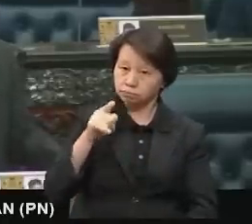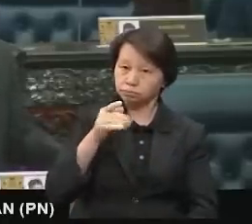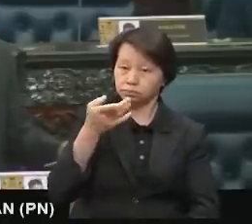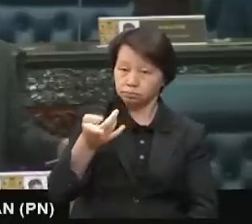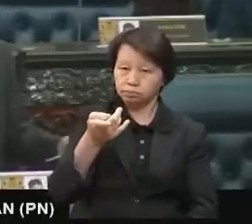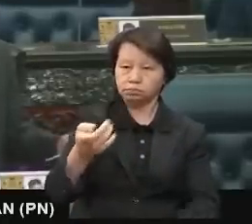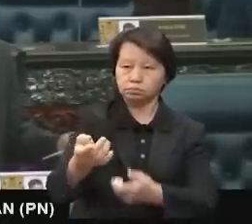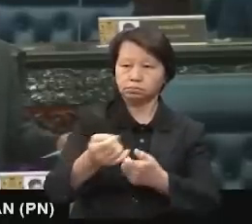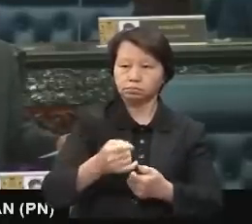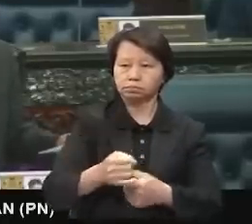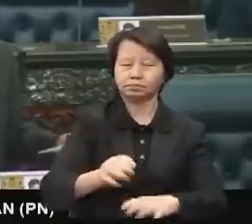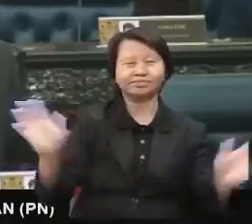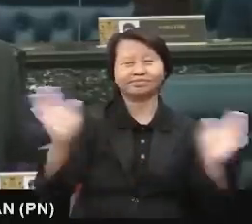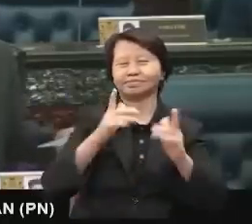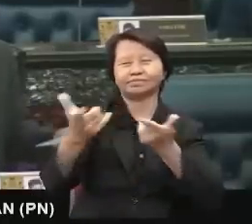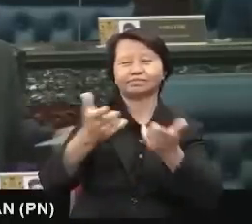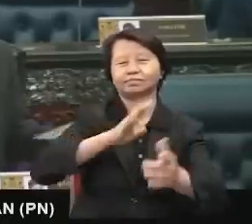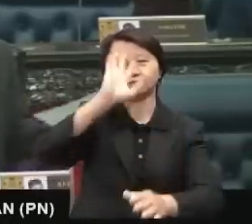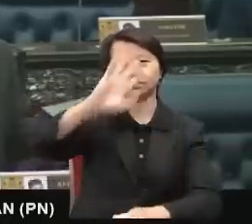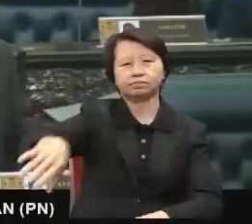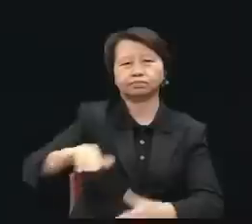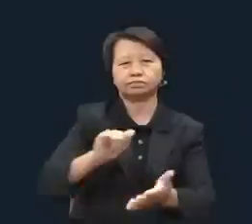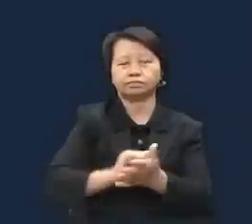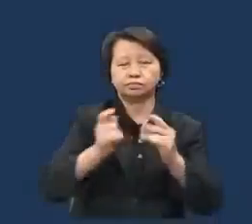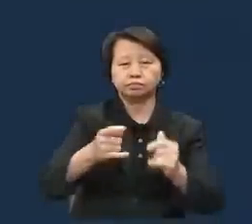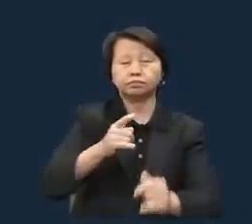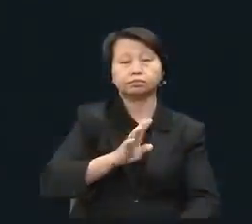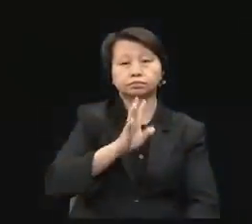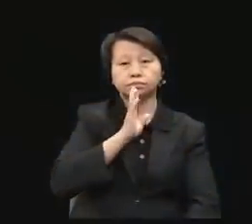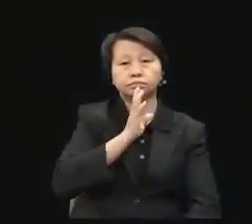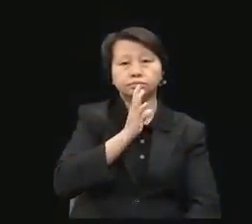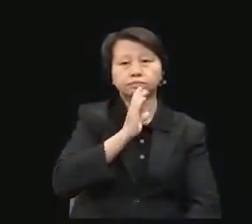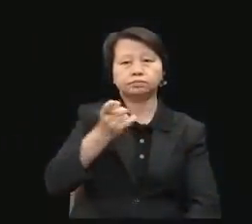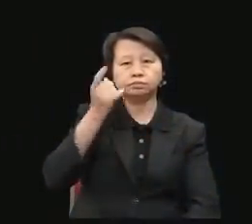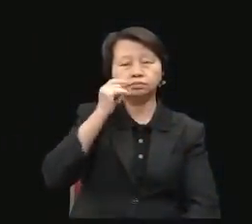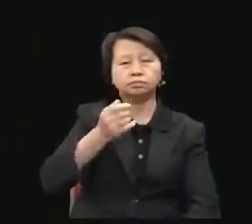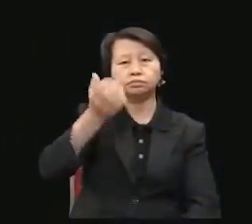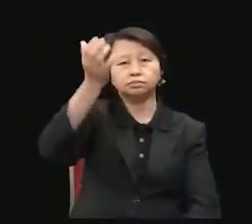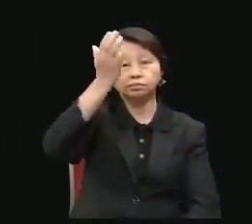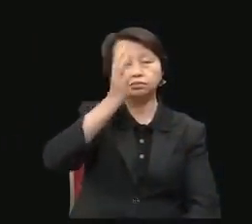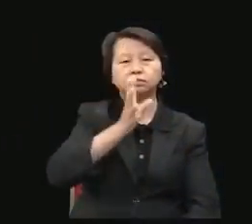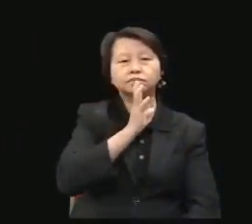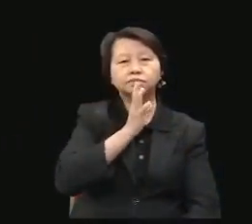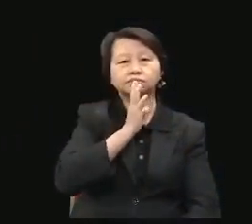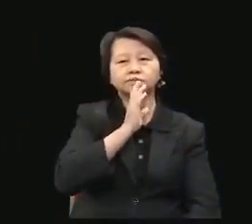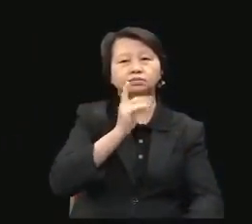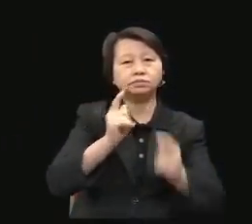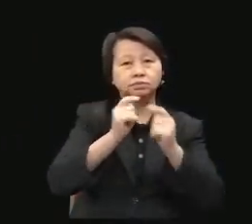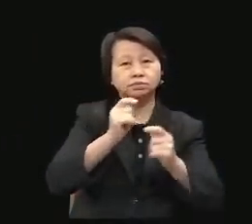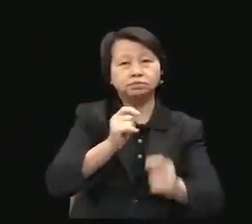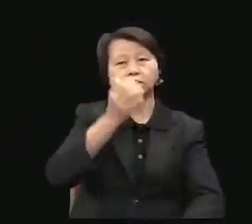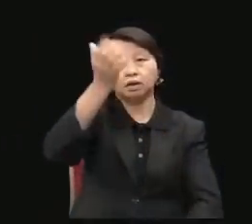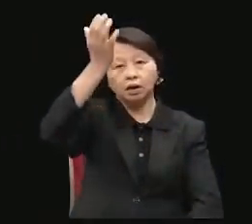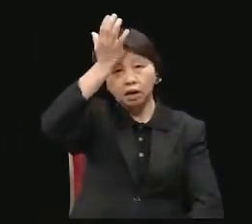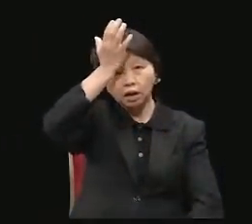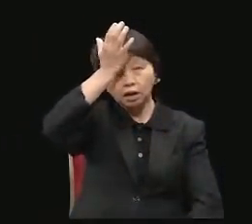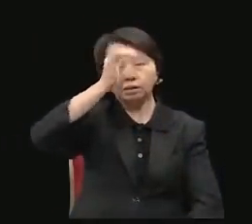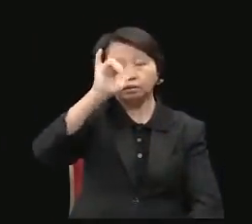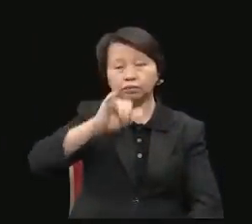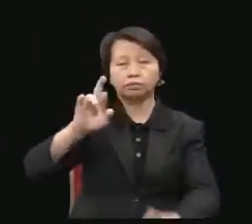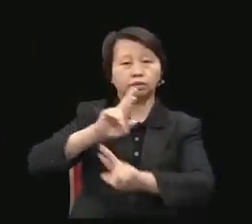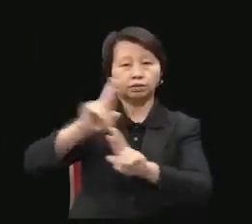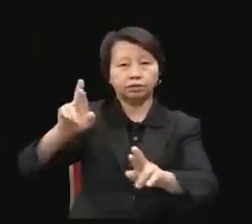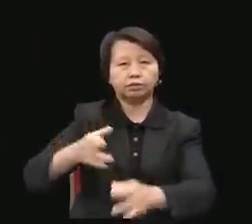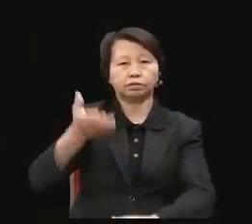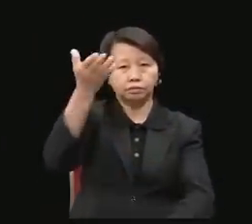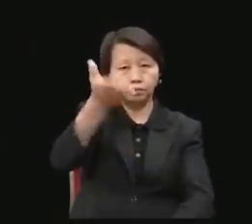dibuat. Sebaik saja saya sebut tadi bahawa ucapan titah di Agong memang disediakan dan